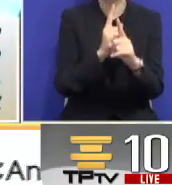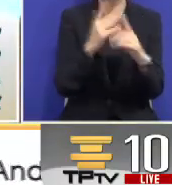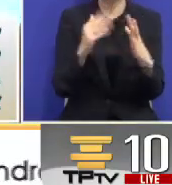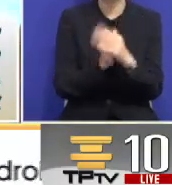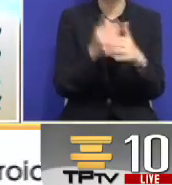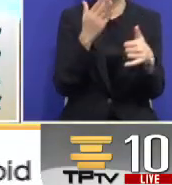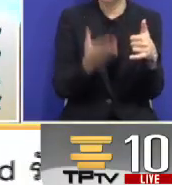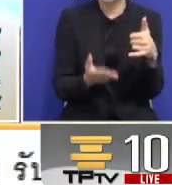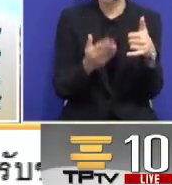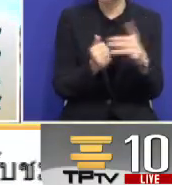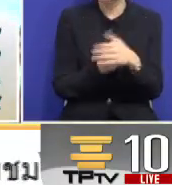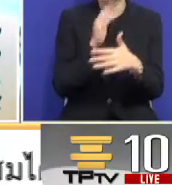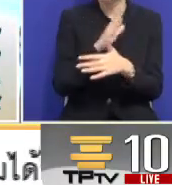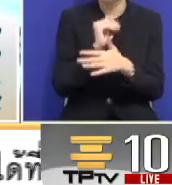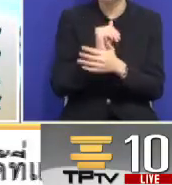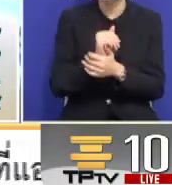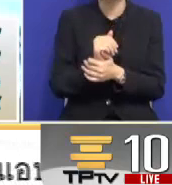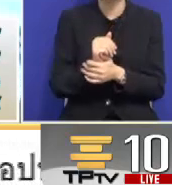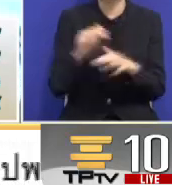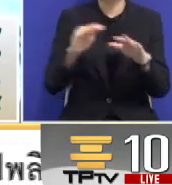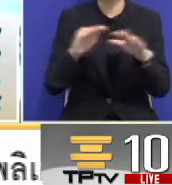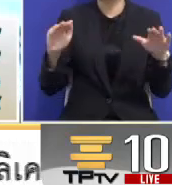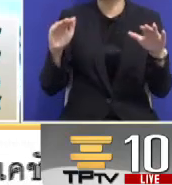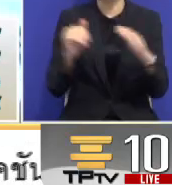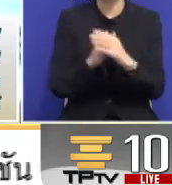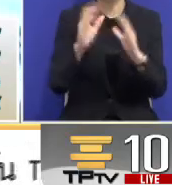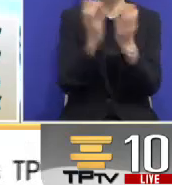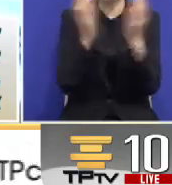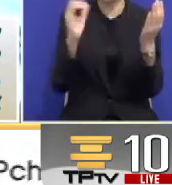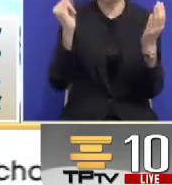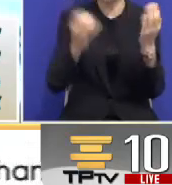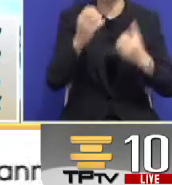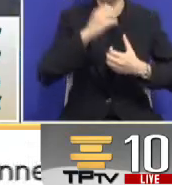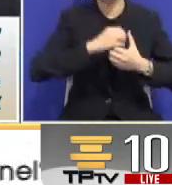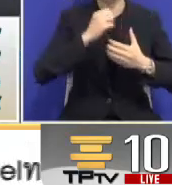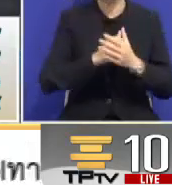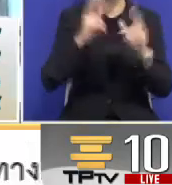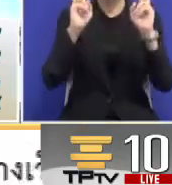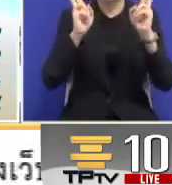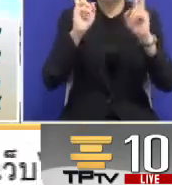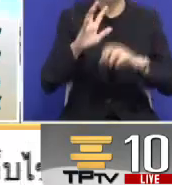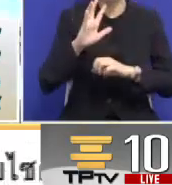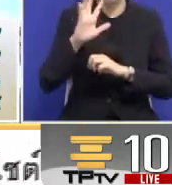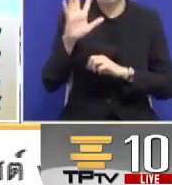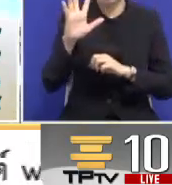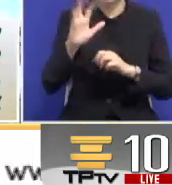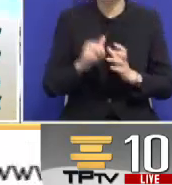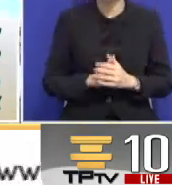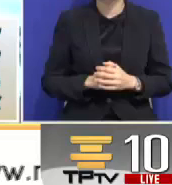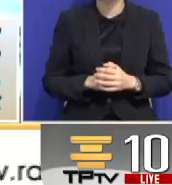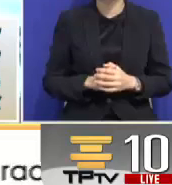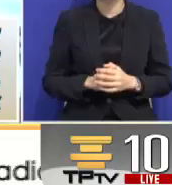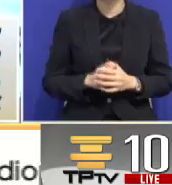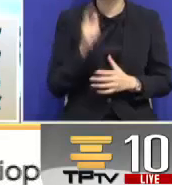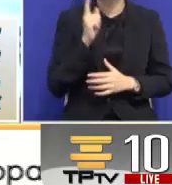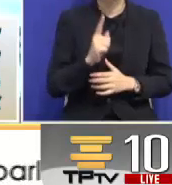มาตรฐานทางจริยธรรมข้อ5บอกว่าต้องเป็นบุคคลที่เคาร